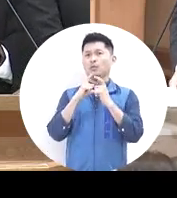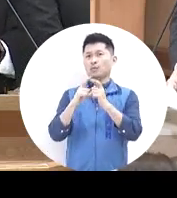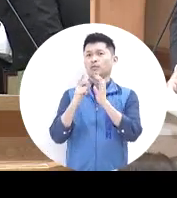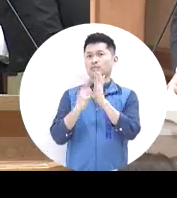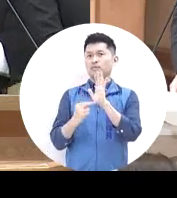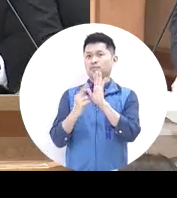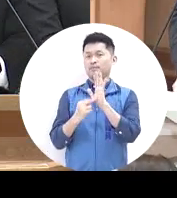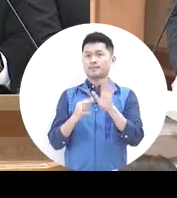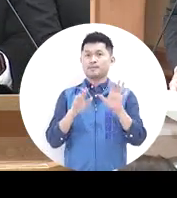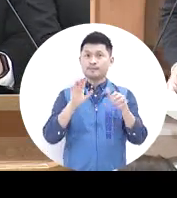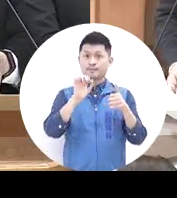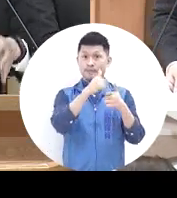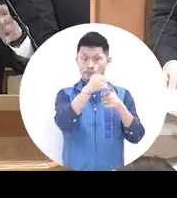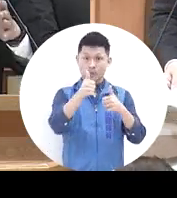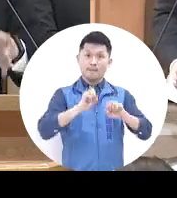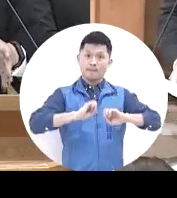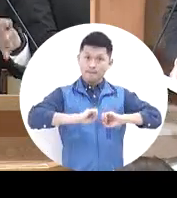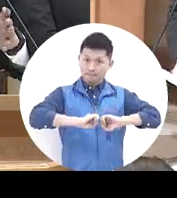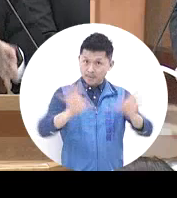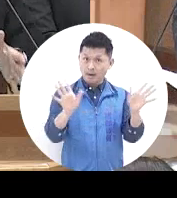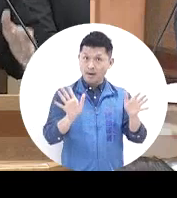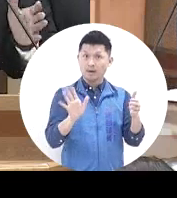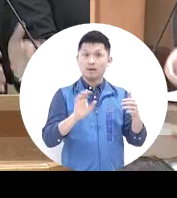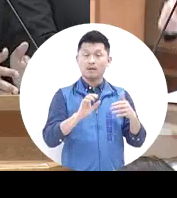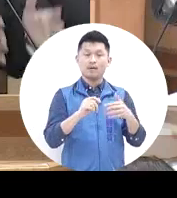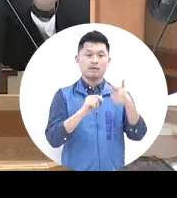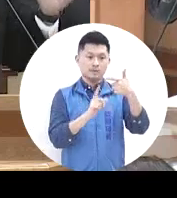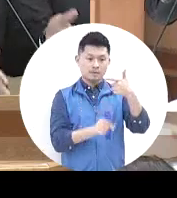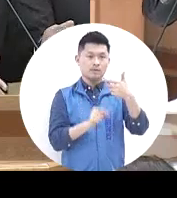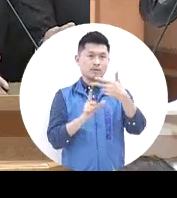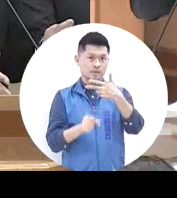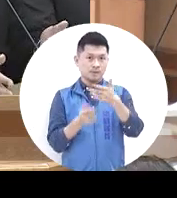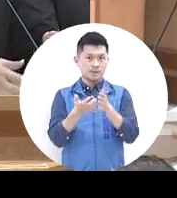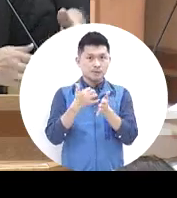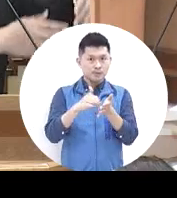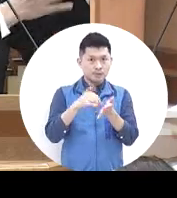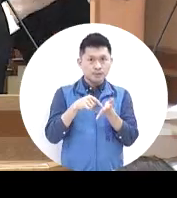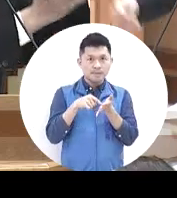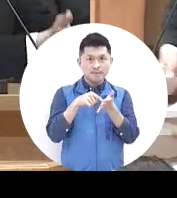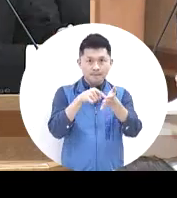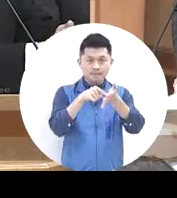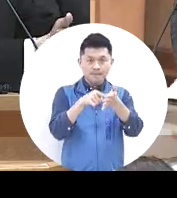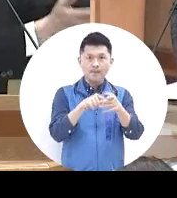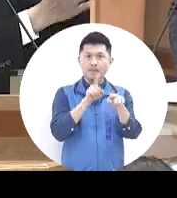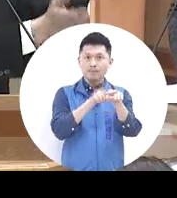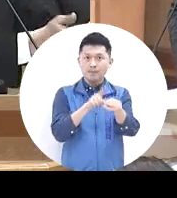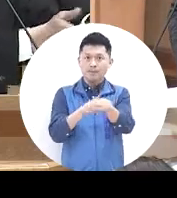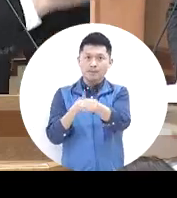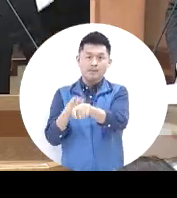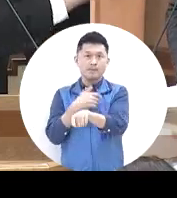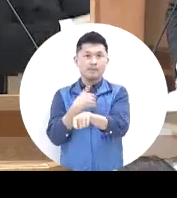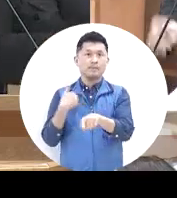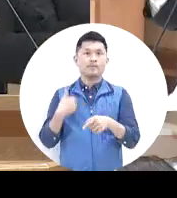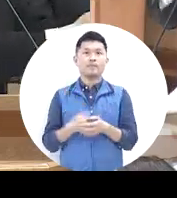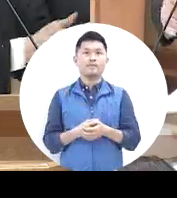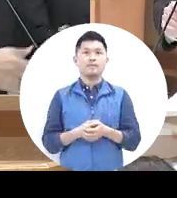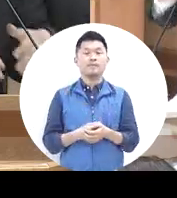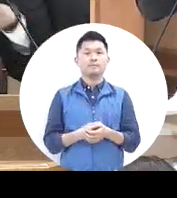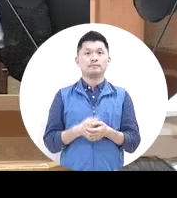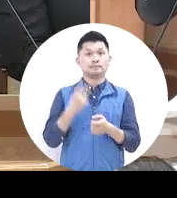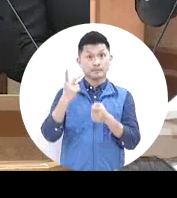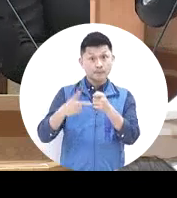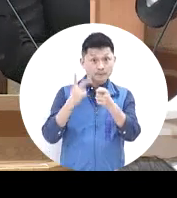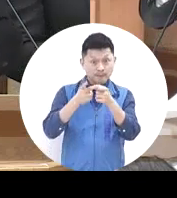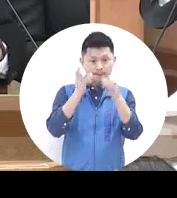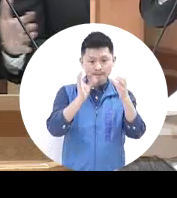嘛，啊，报告完了，咱六七月咧筹编预算，唔叫我落去下。 对，是照计划来推动 嘛。唔叫我落去，明年再来成立，咱